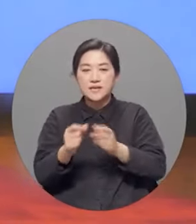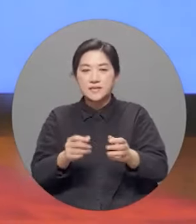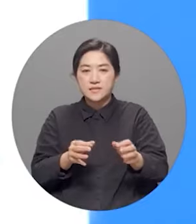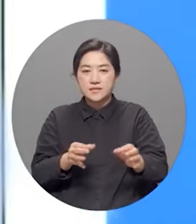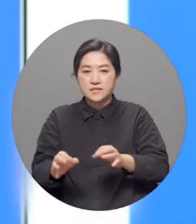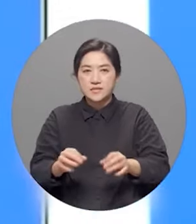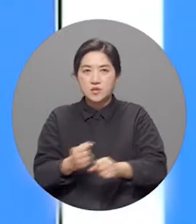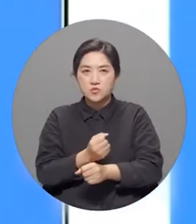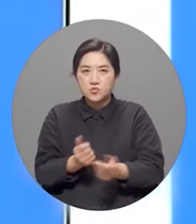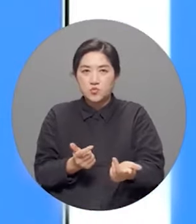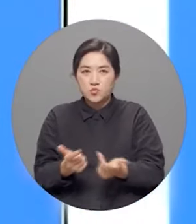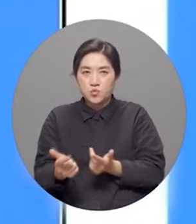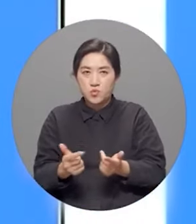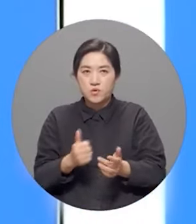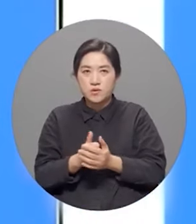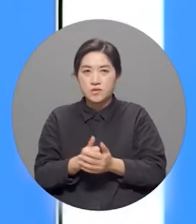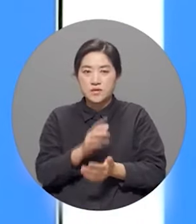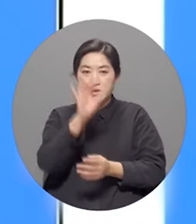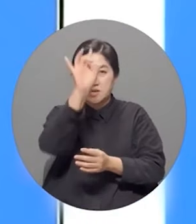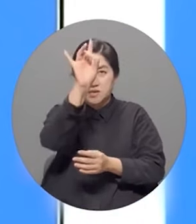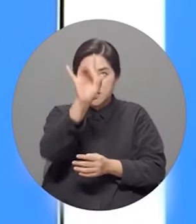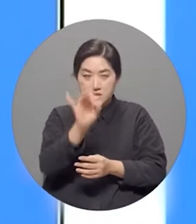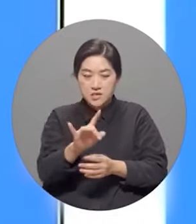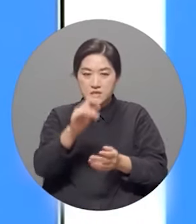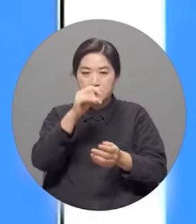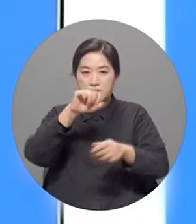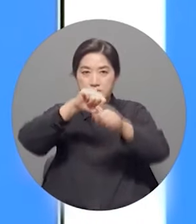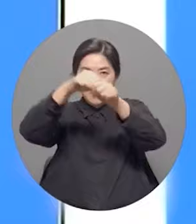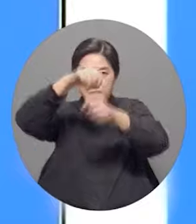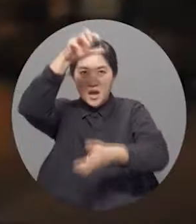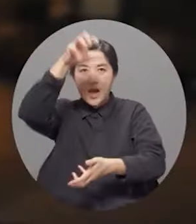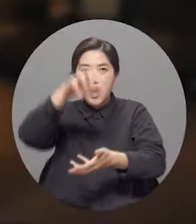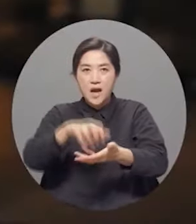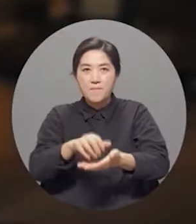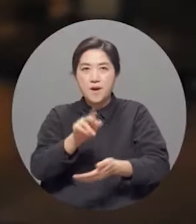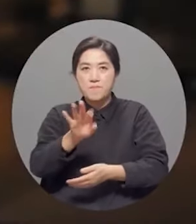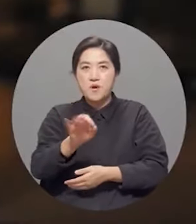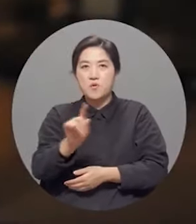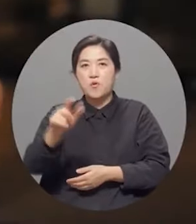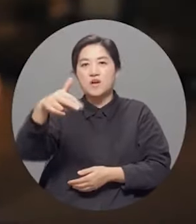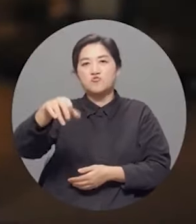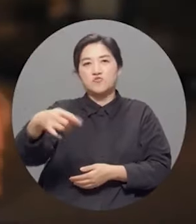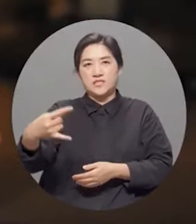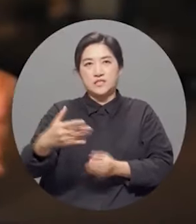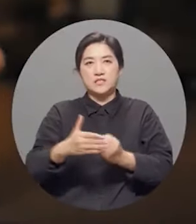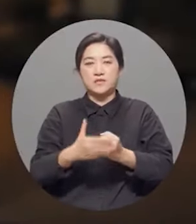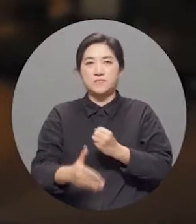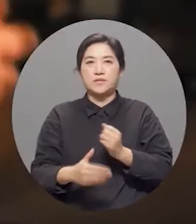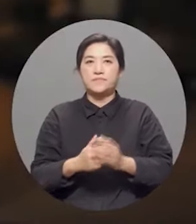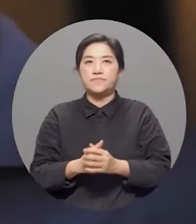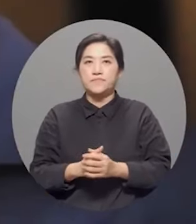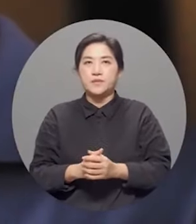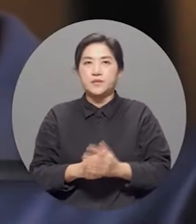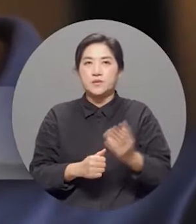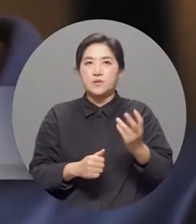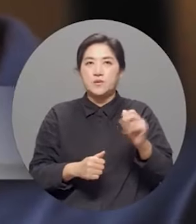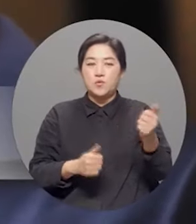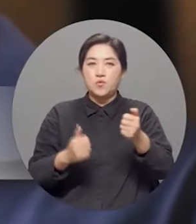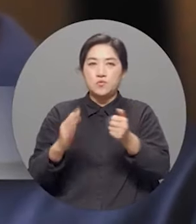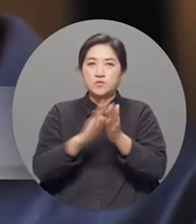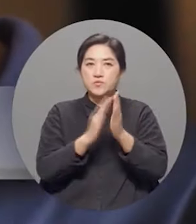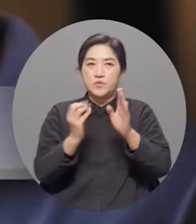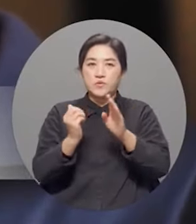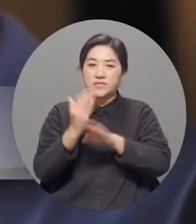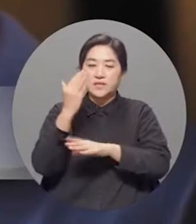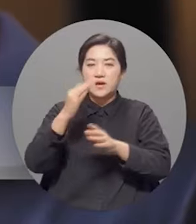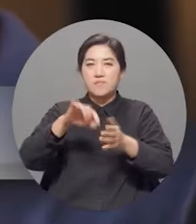등 8개인데 미국은 개별 범죄마다 형을 합산하는 병과주의를 채택하고 있기 때문입니다. 50조가 넘는 벌금을 내야 할